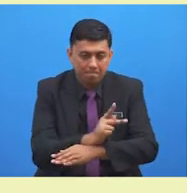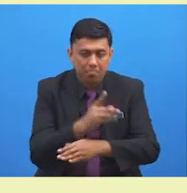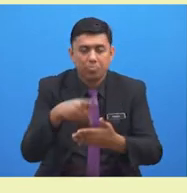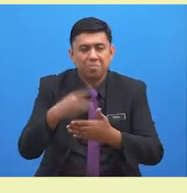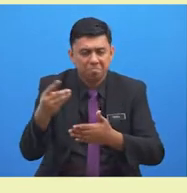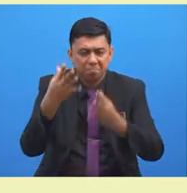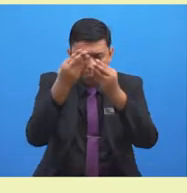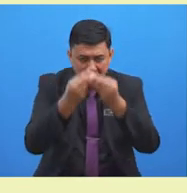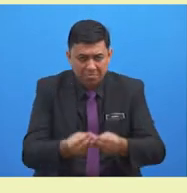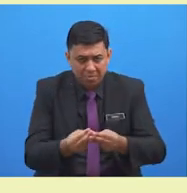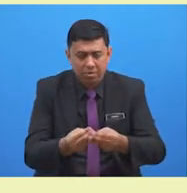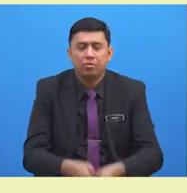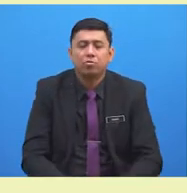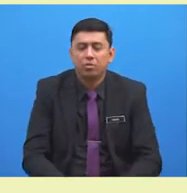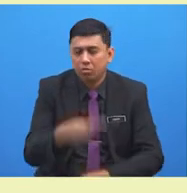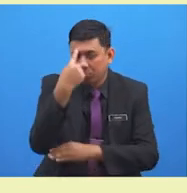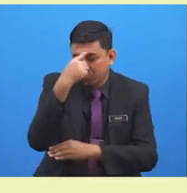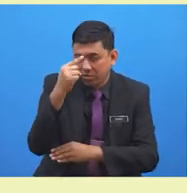paru-paru.